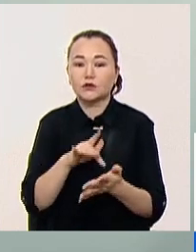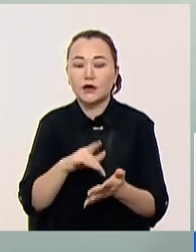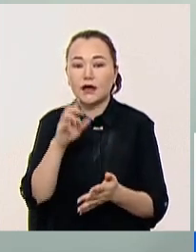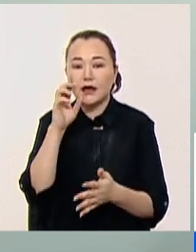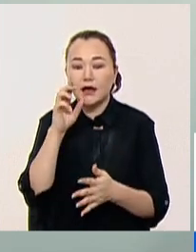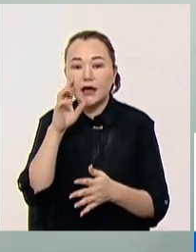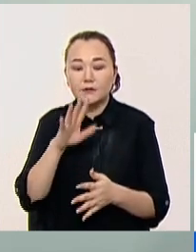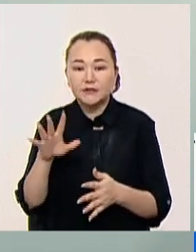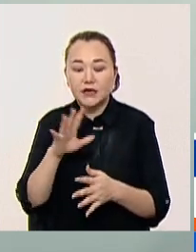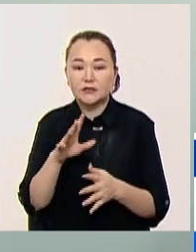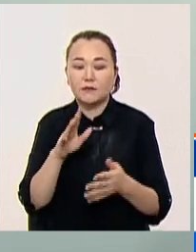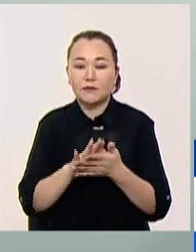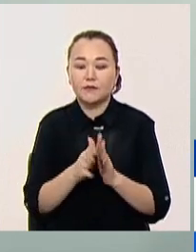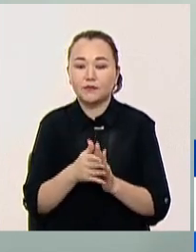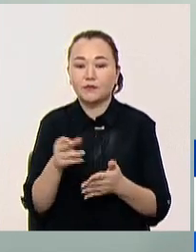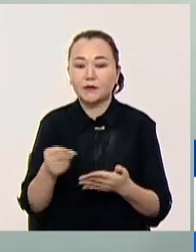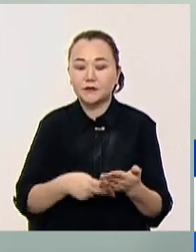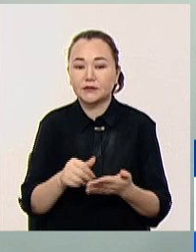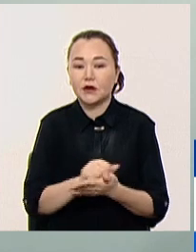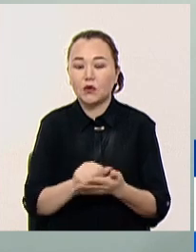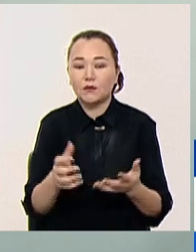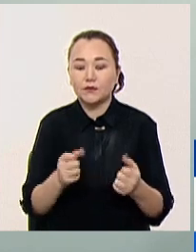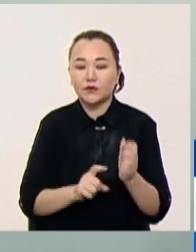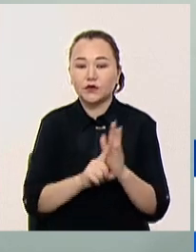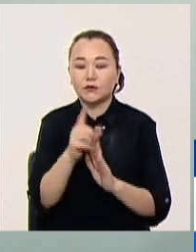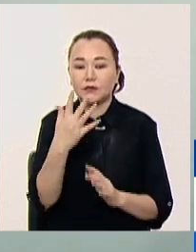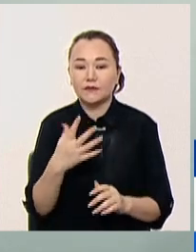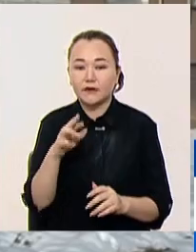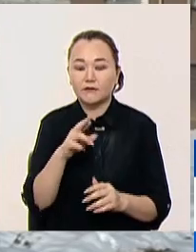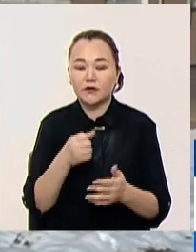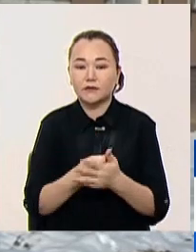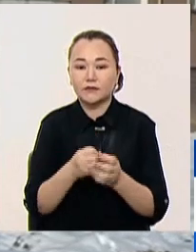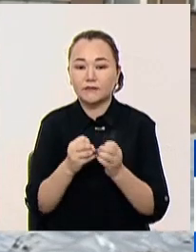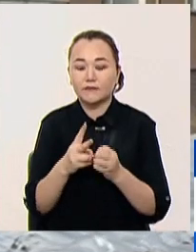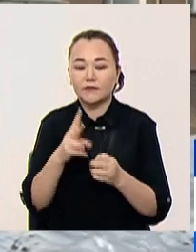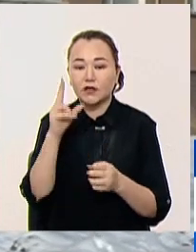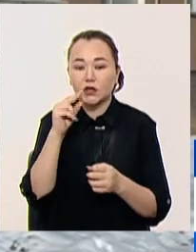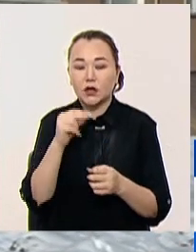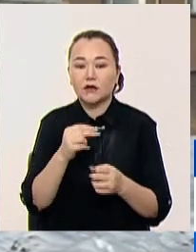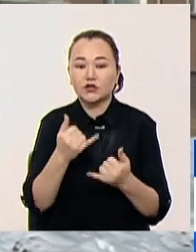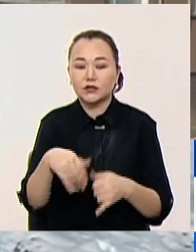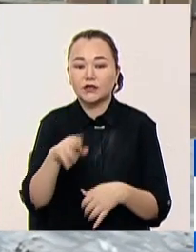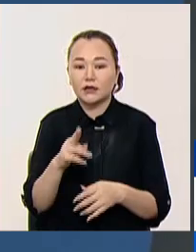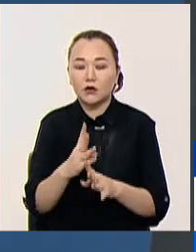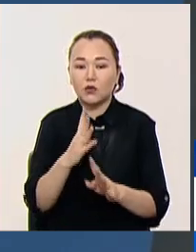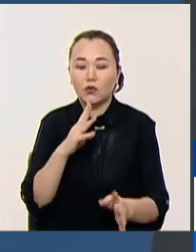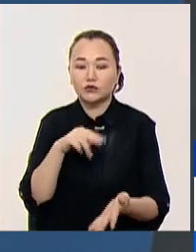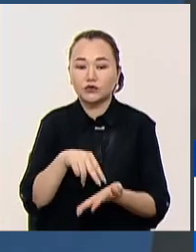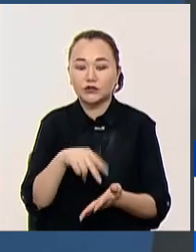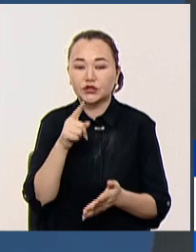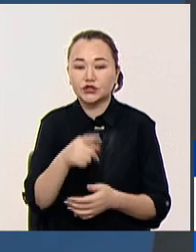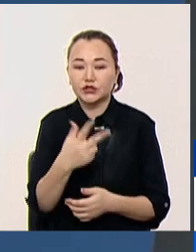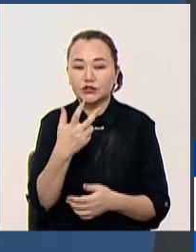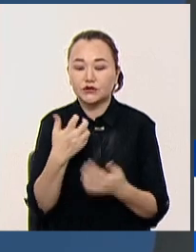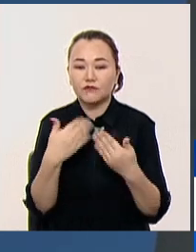подписан договор. Прием документов начнем примерно с 5 января по 19. Сейчас в Талдыкургане в очереди на жилье стоят